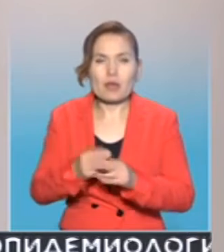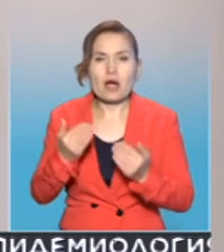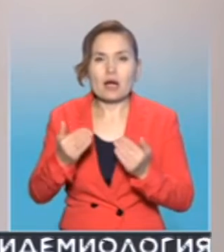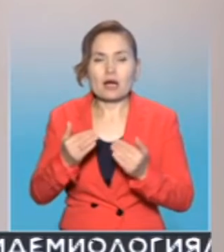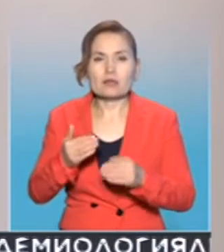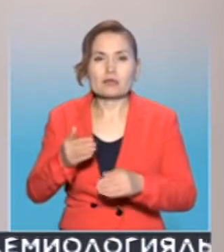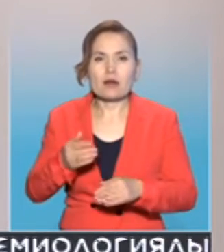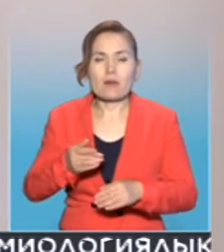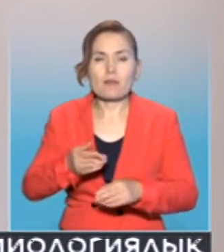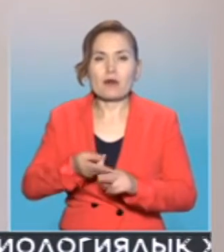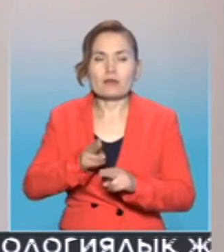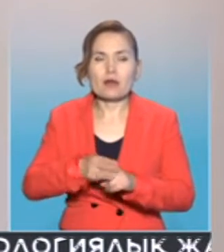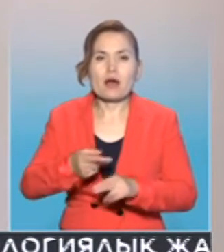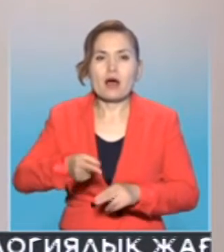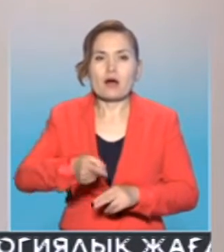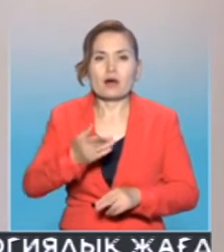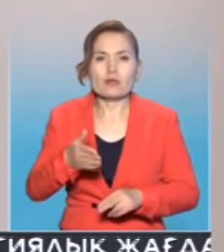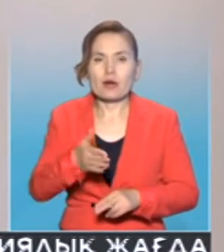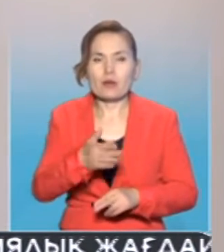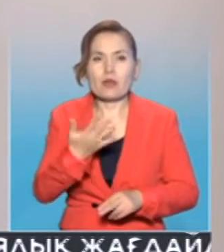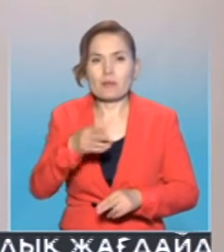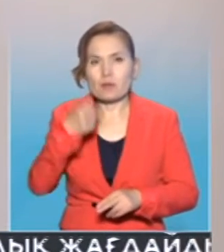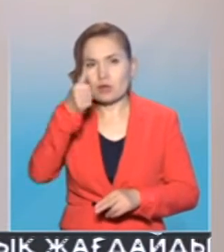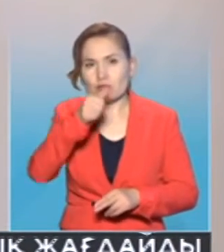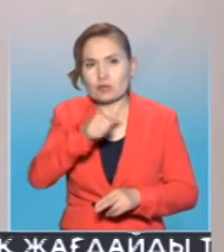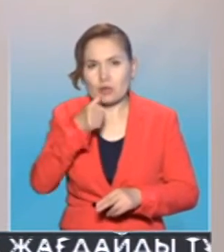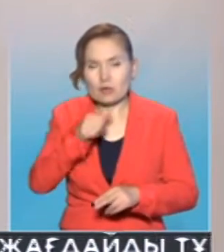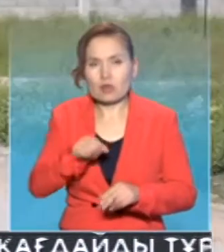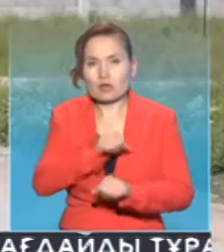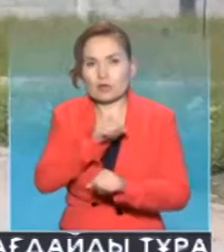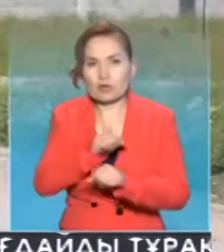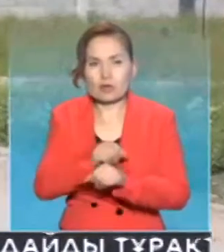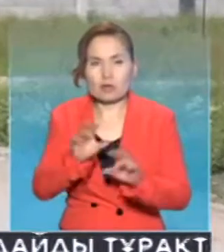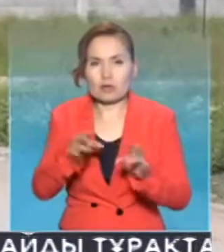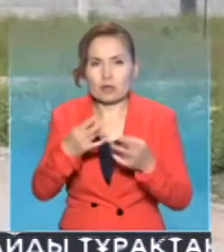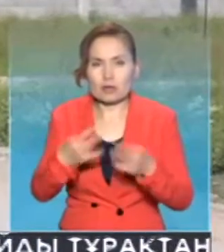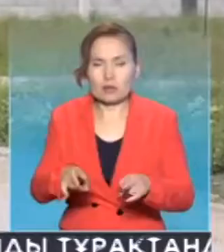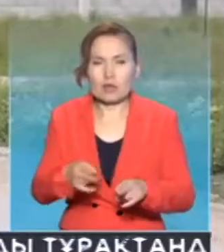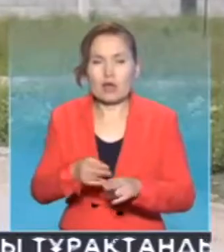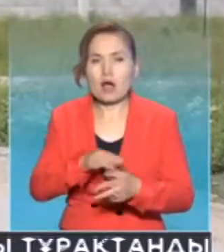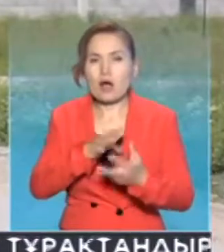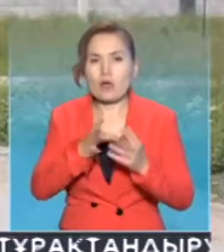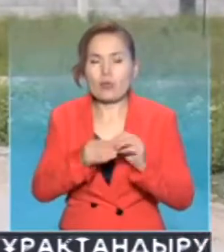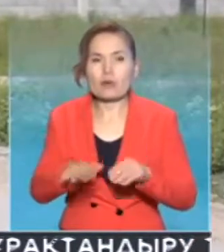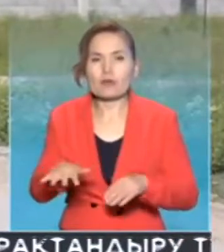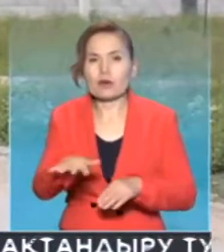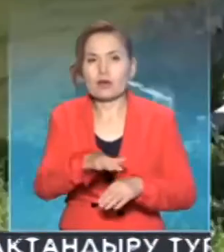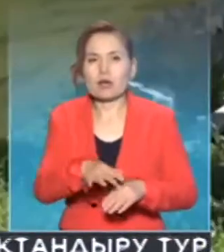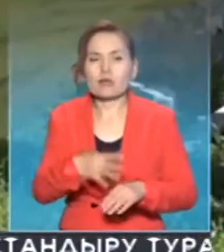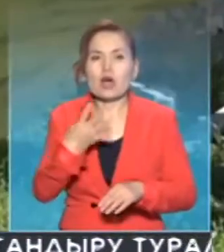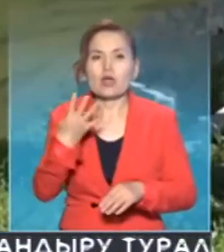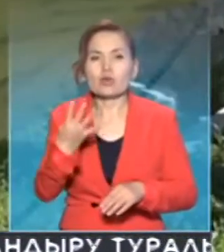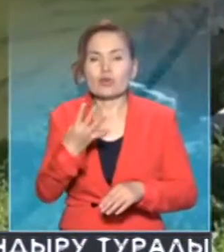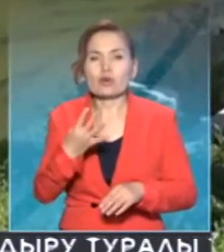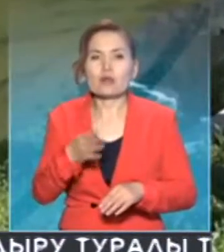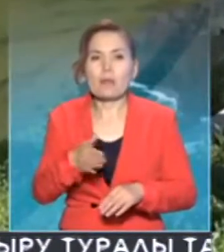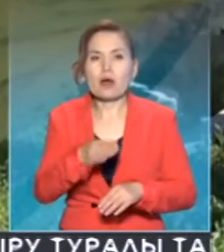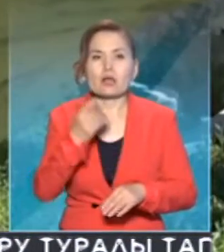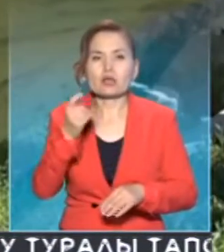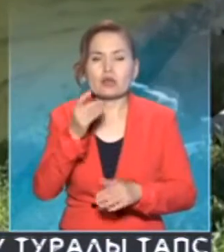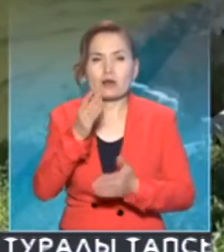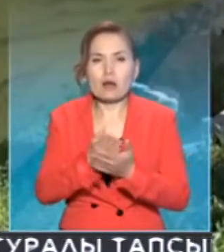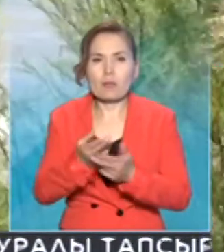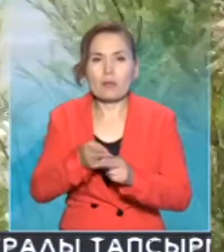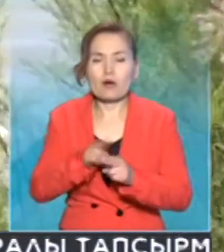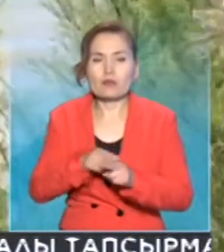балық аулауға 5 жылға мораторий енгізуге еш негіз жоқ. Бір көлді ауылының өзінде қазір 4 балық шаруашылығы бар. Қапшағай